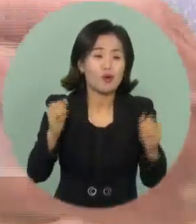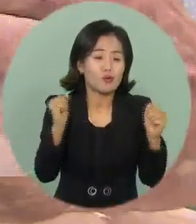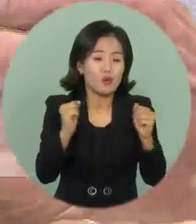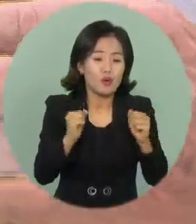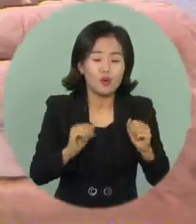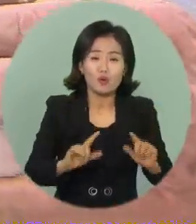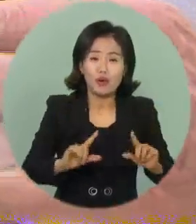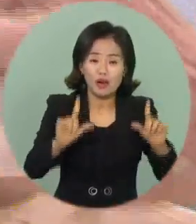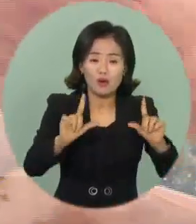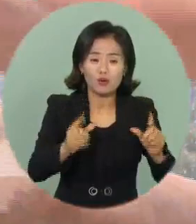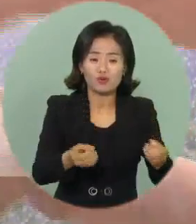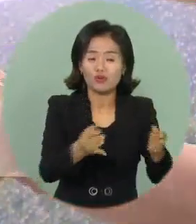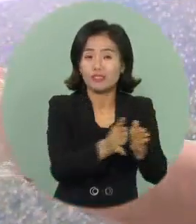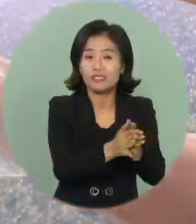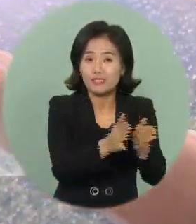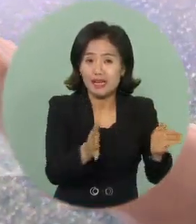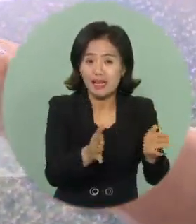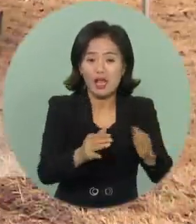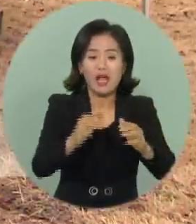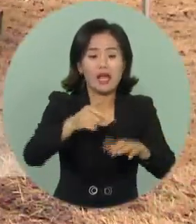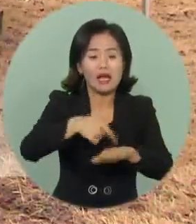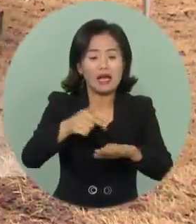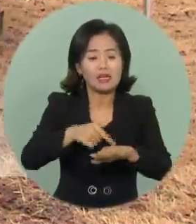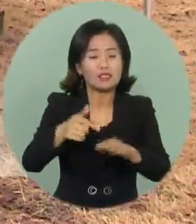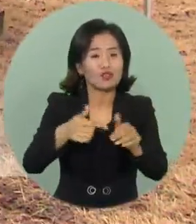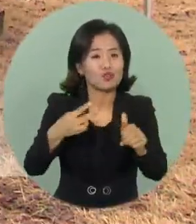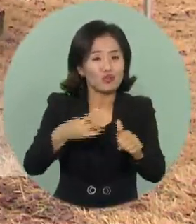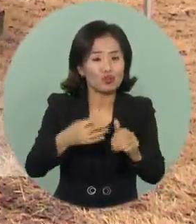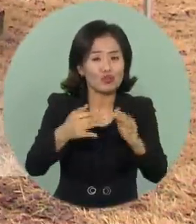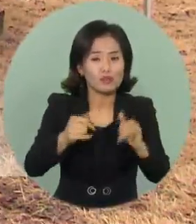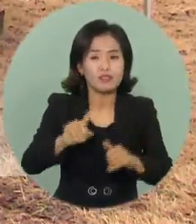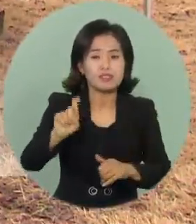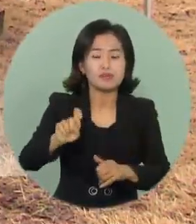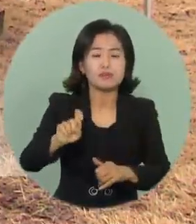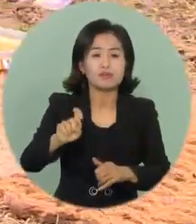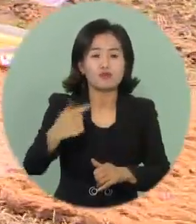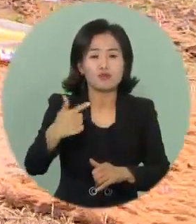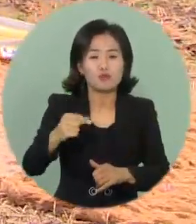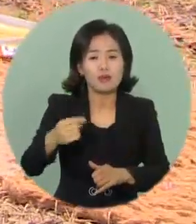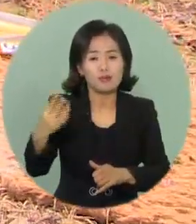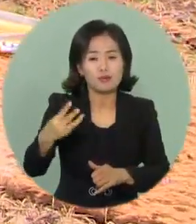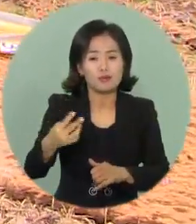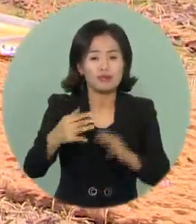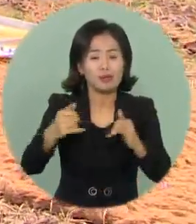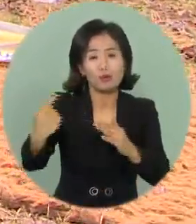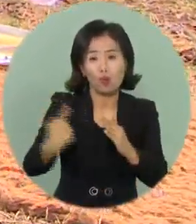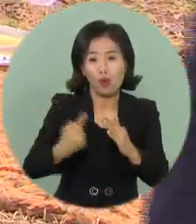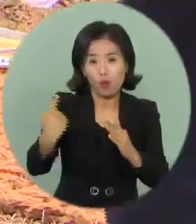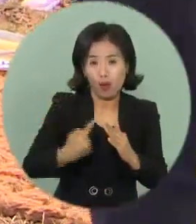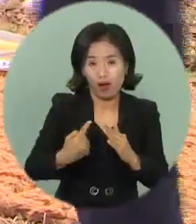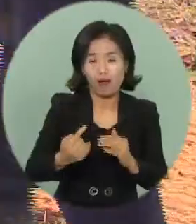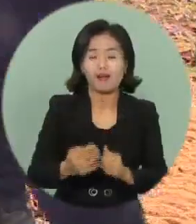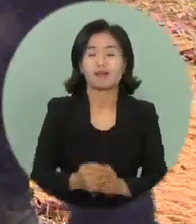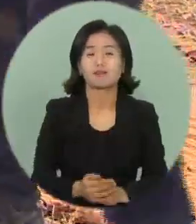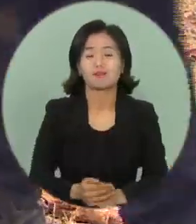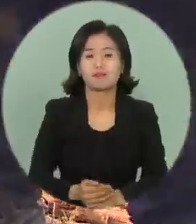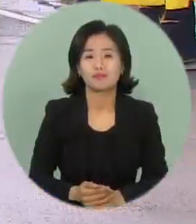축제 시기를 옮긴 뒤 강진군 인구의 3배에 달하는 10만 6천여 명의 방문객 수를 기록했던